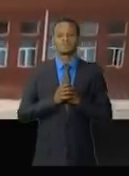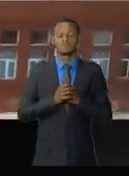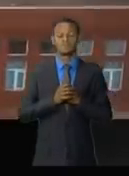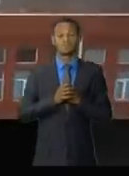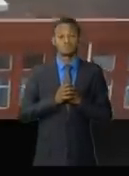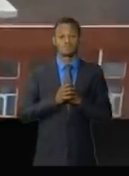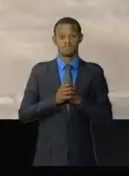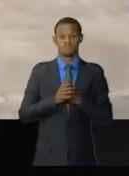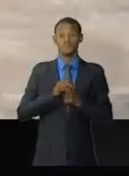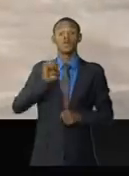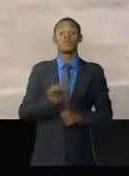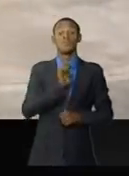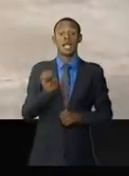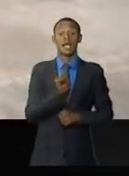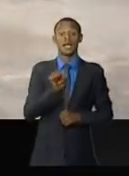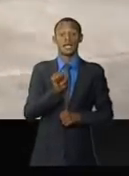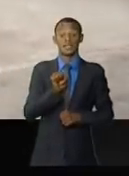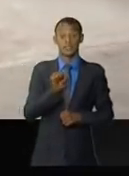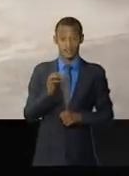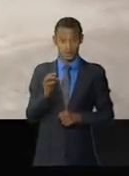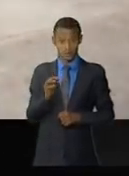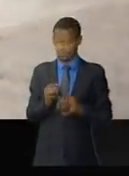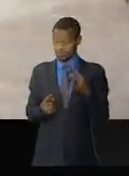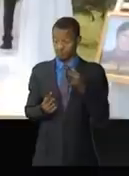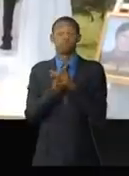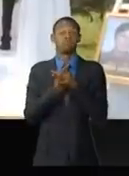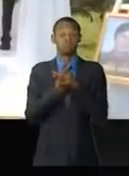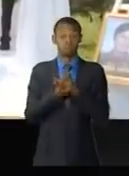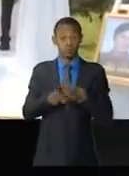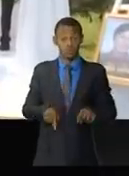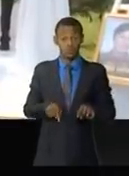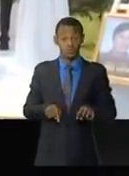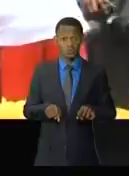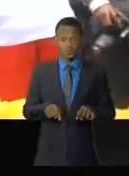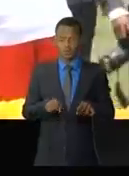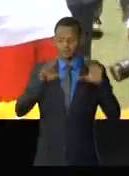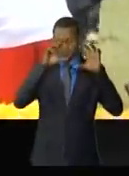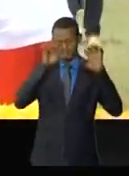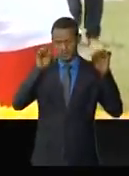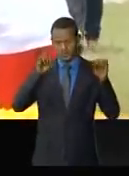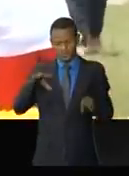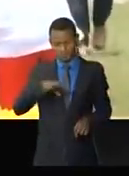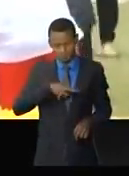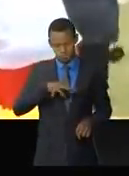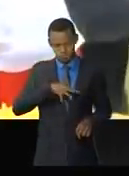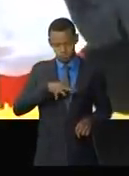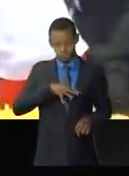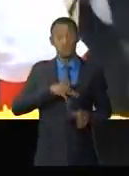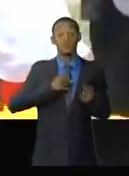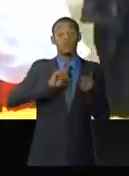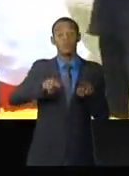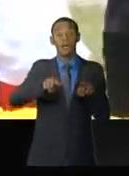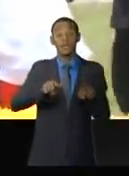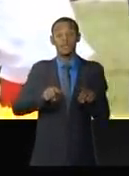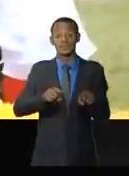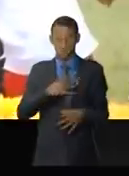10 février 2021, une journée qui débute sur une note triste pour le président de la République. Dans un élan de compassion, le